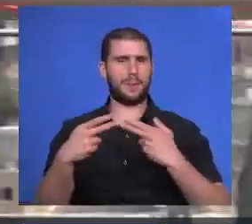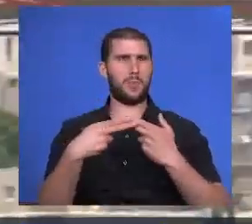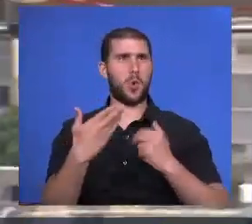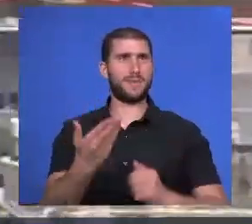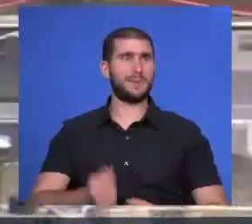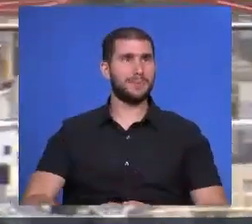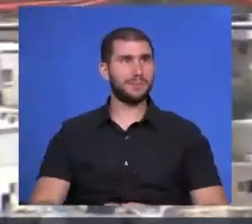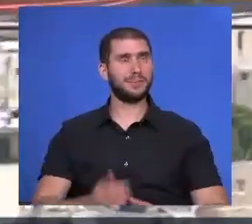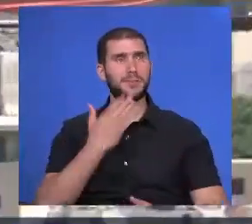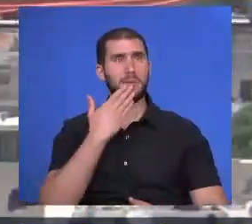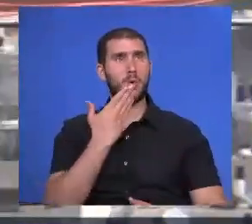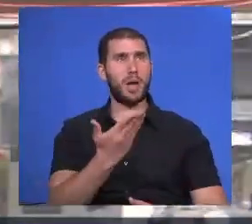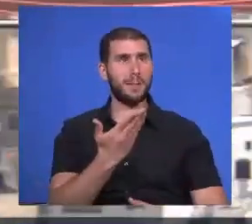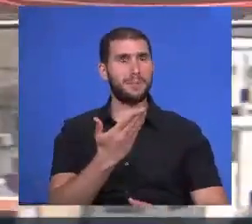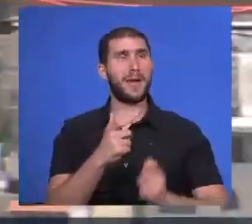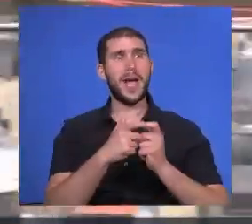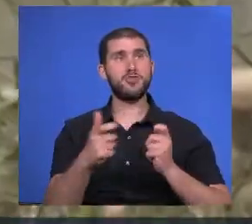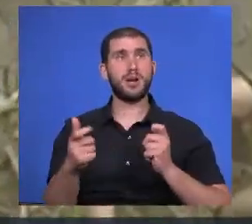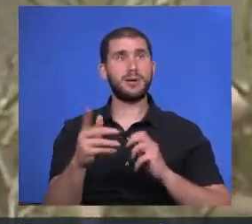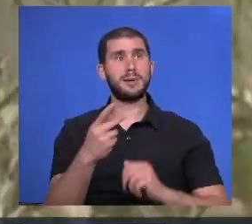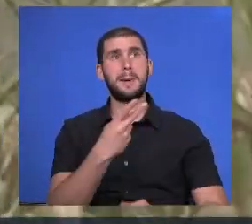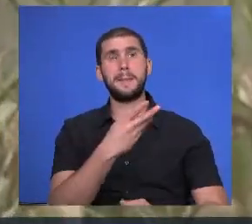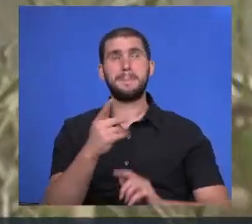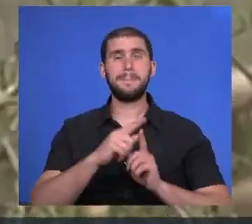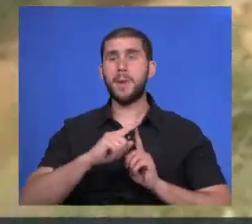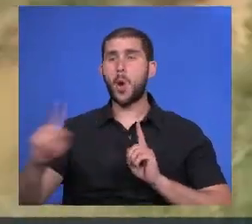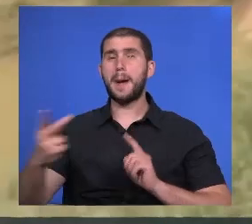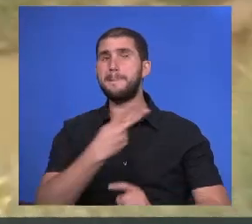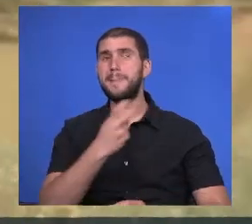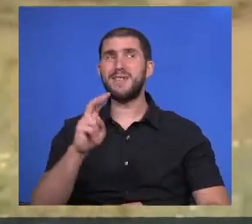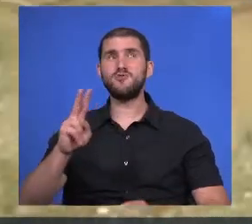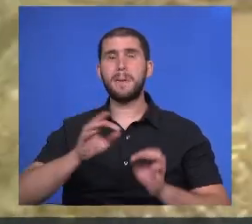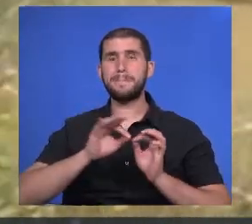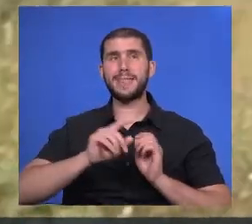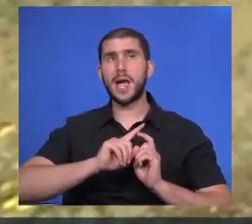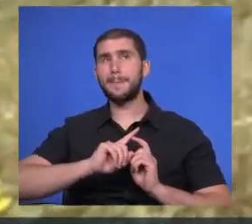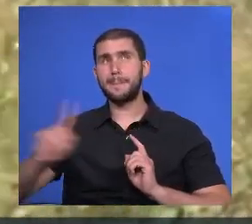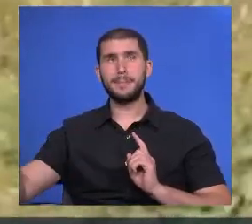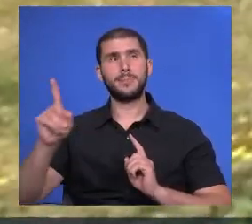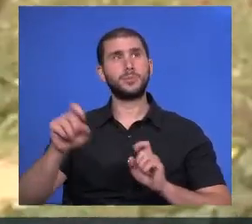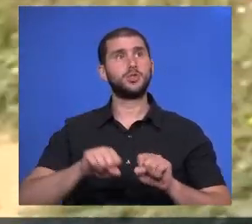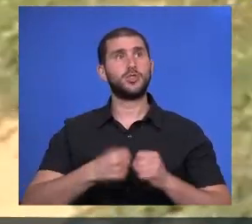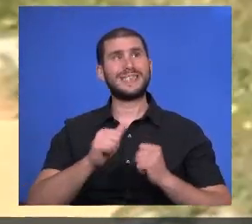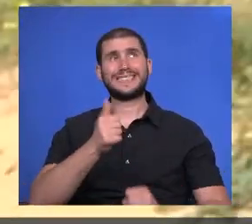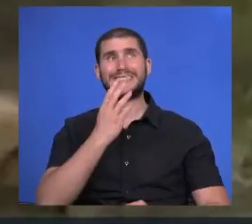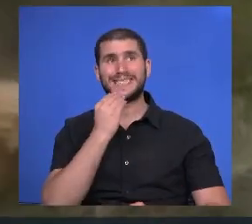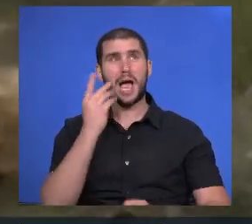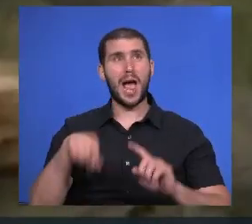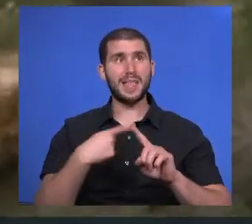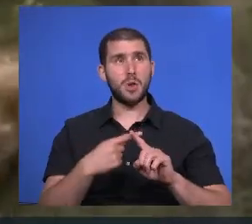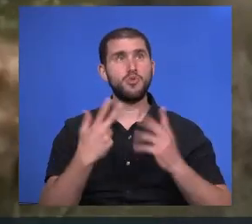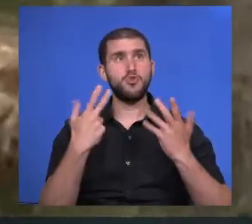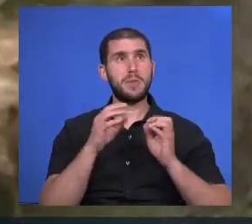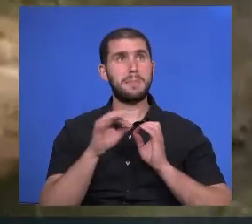בירושלים. הגשר נמתח לאורך שלא פחות מ-202 מטרים, ובכך הוא שובר את השיא הישראלי שעמד עד היום על 80 מטרים בגשר